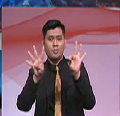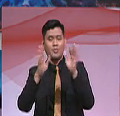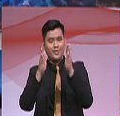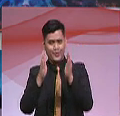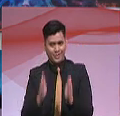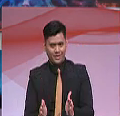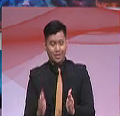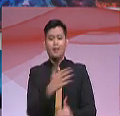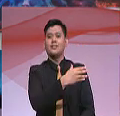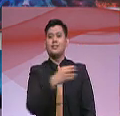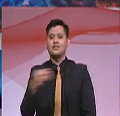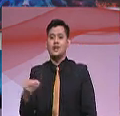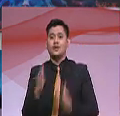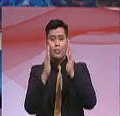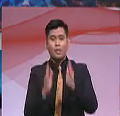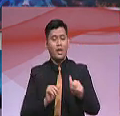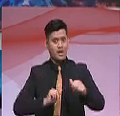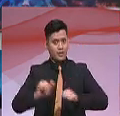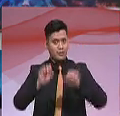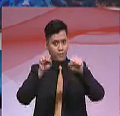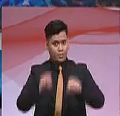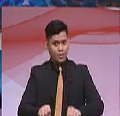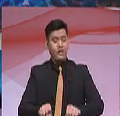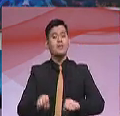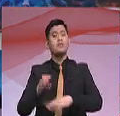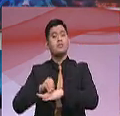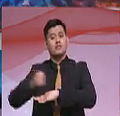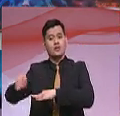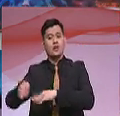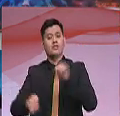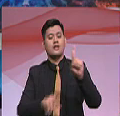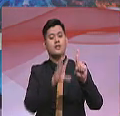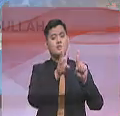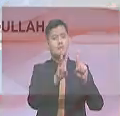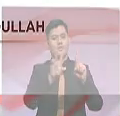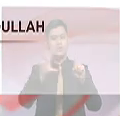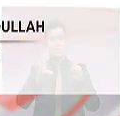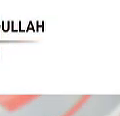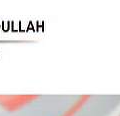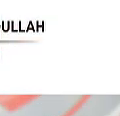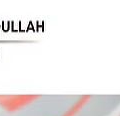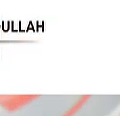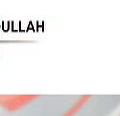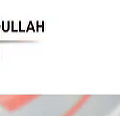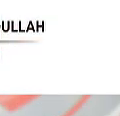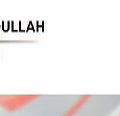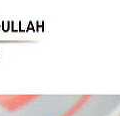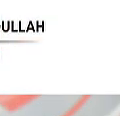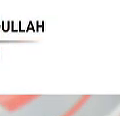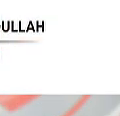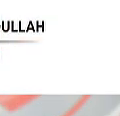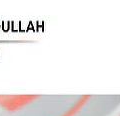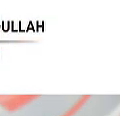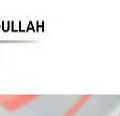9,374 kes, manakala jumlah kes aktif dengan keboleh jangkitan 163 kes. Menurut Ketua Pengarah Kesihatan Tan